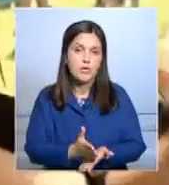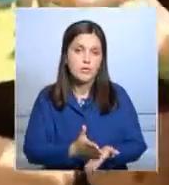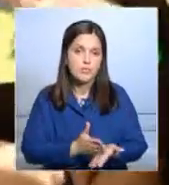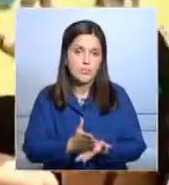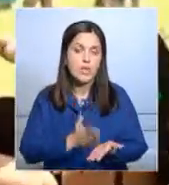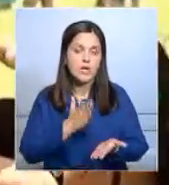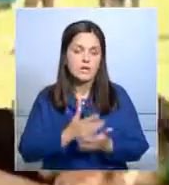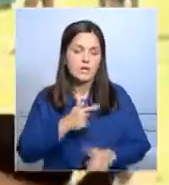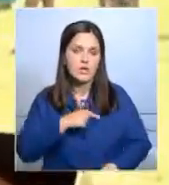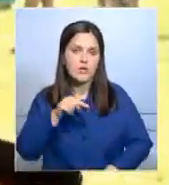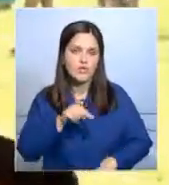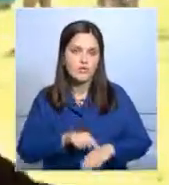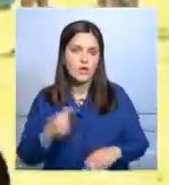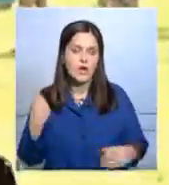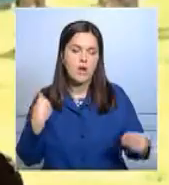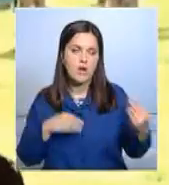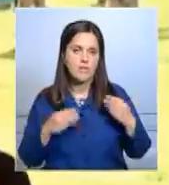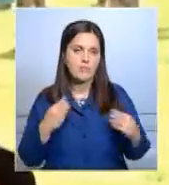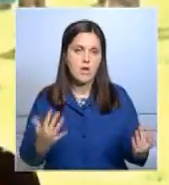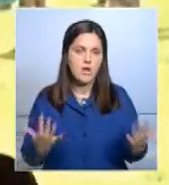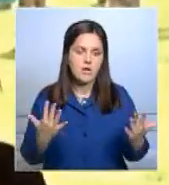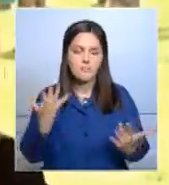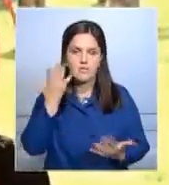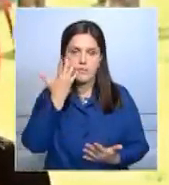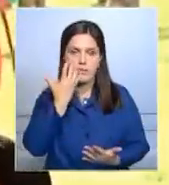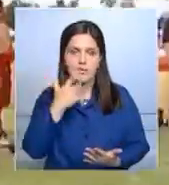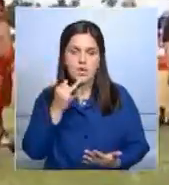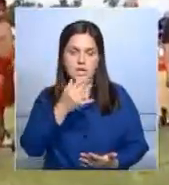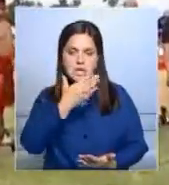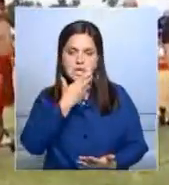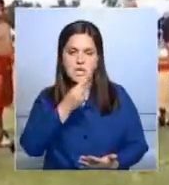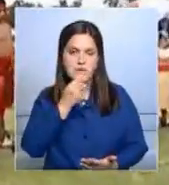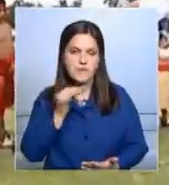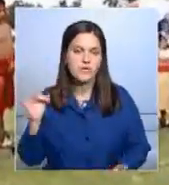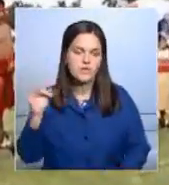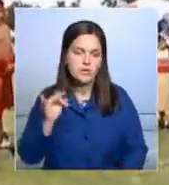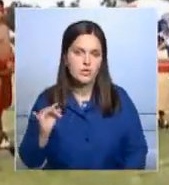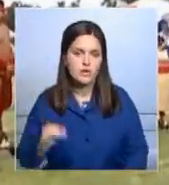невероятное чувство, когда ты одеваешь эти красочные костюмы и окунаешься в историю